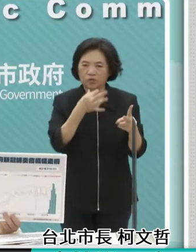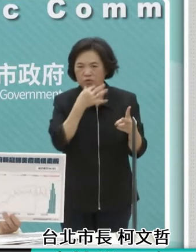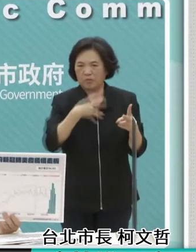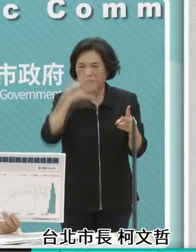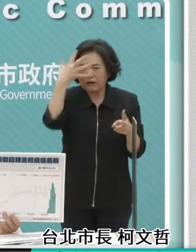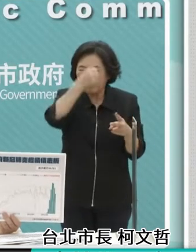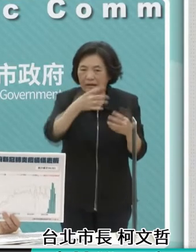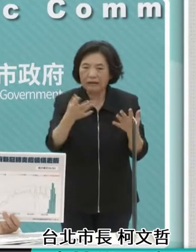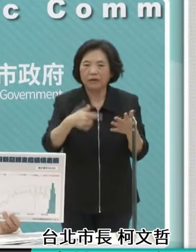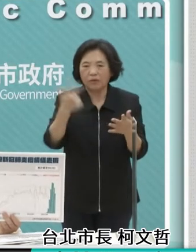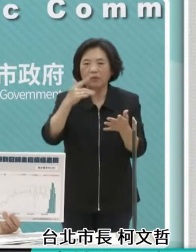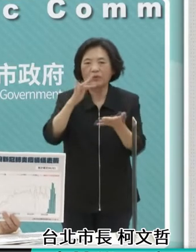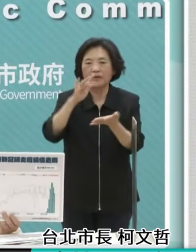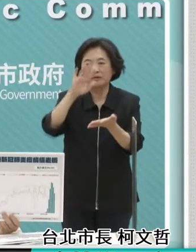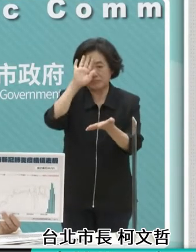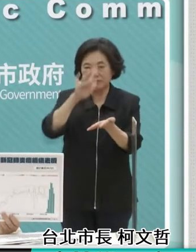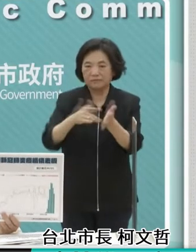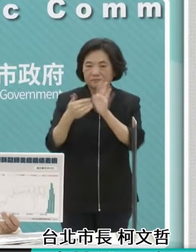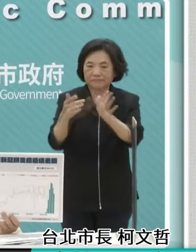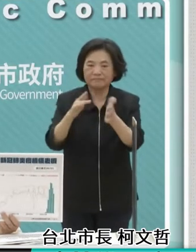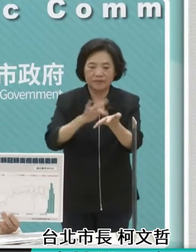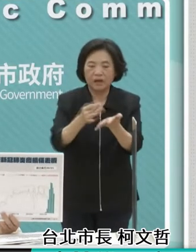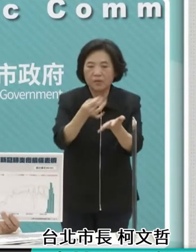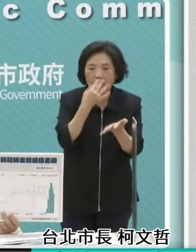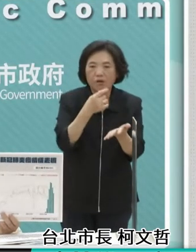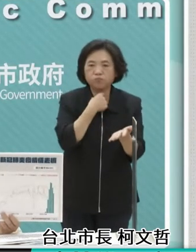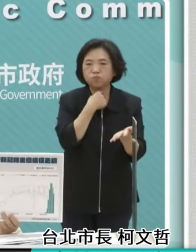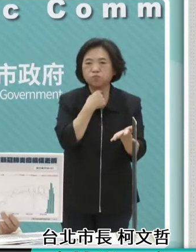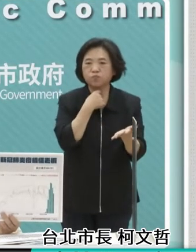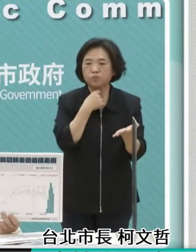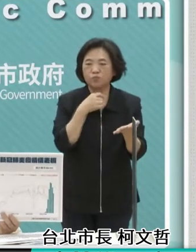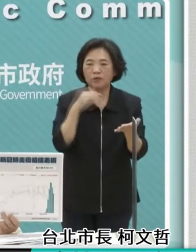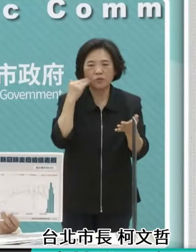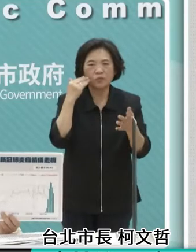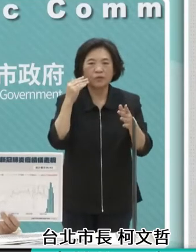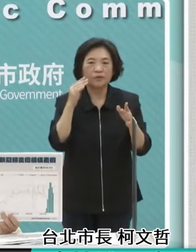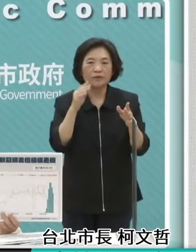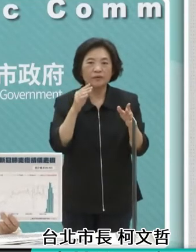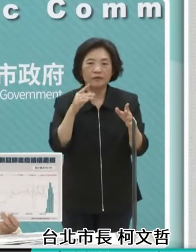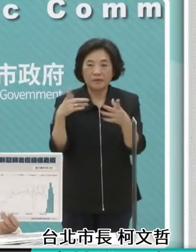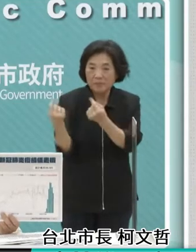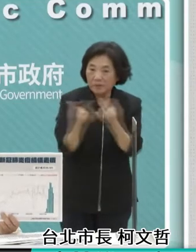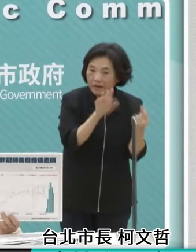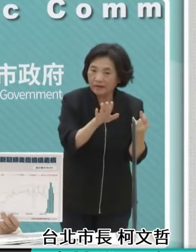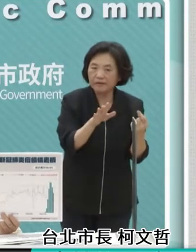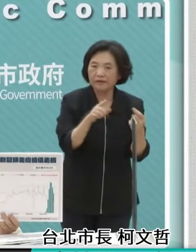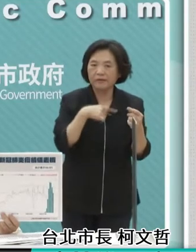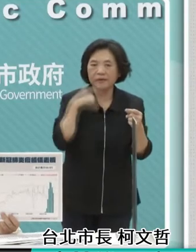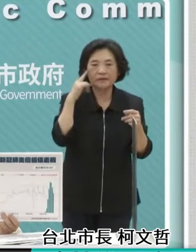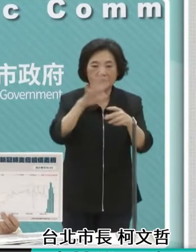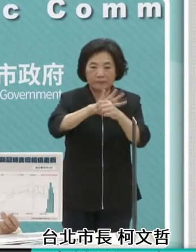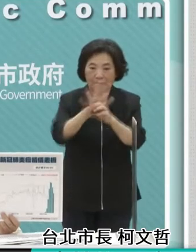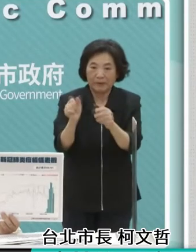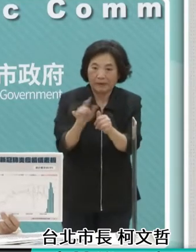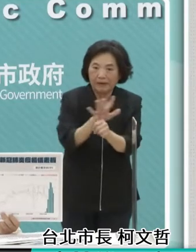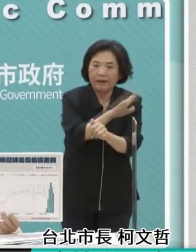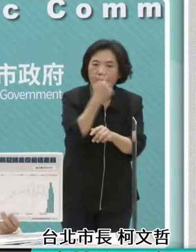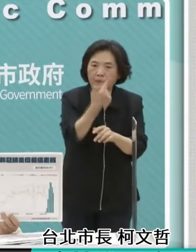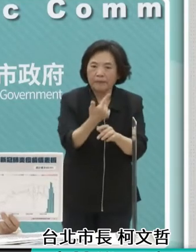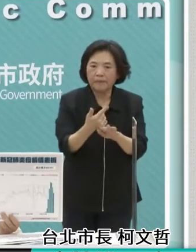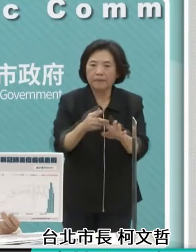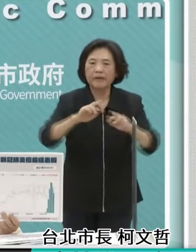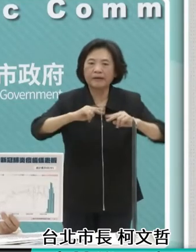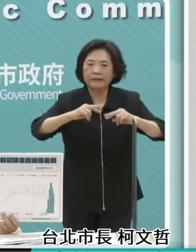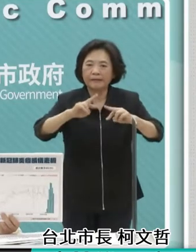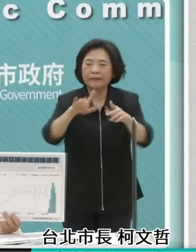群的，那就吃抗病毒药物。我想这样的话，你知道哈，大概我们就算这个新冠肺炎流感的话，你知道哈，我们